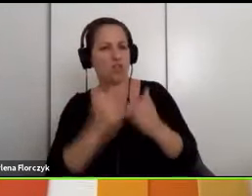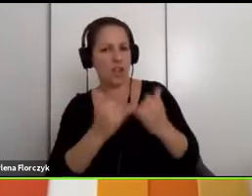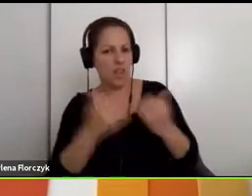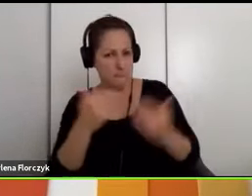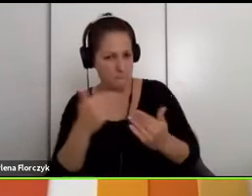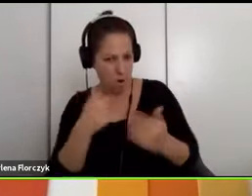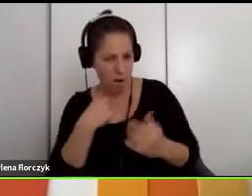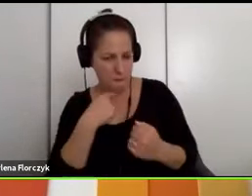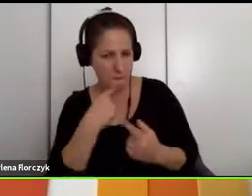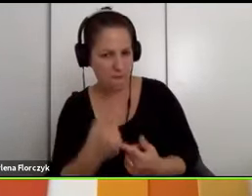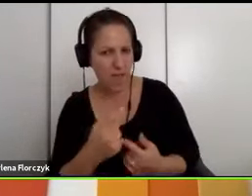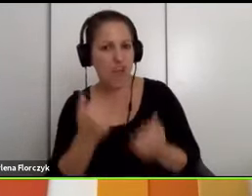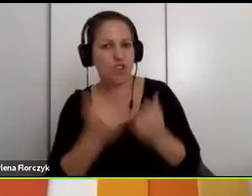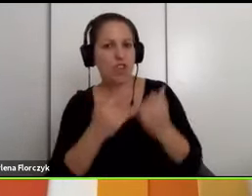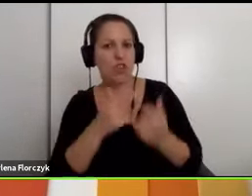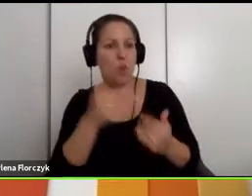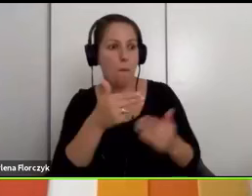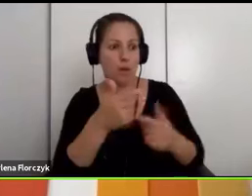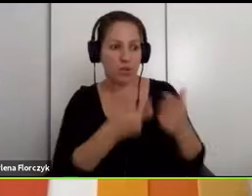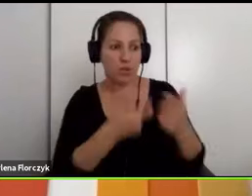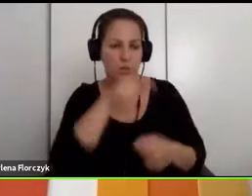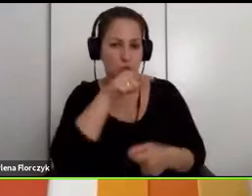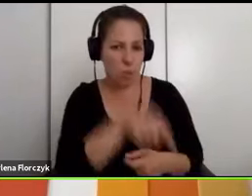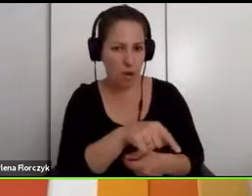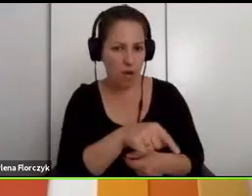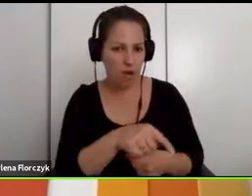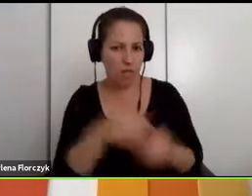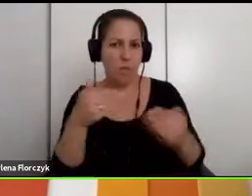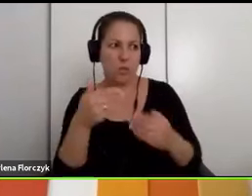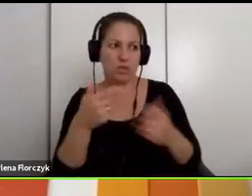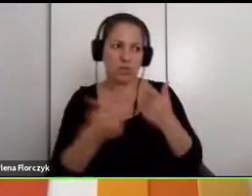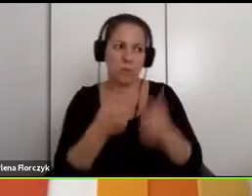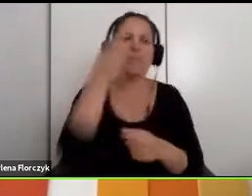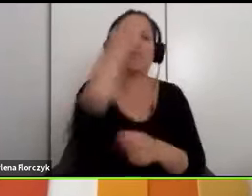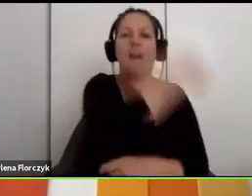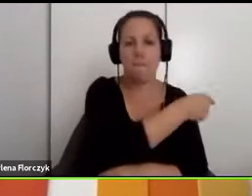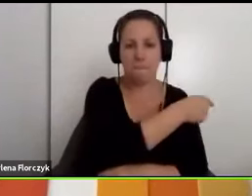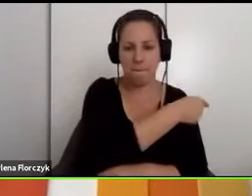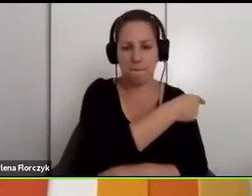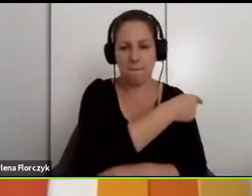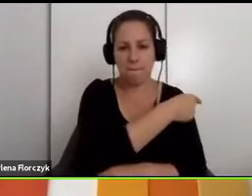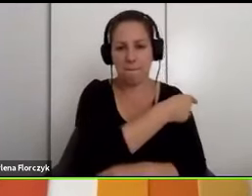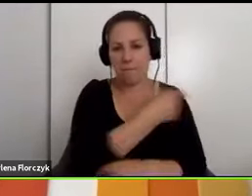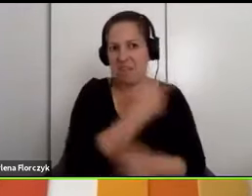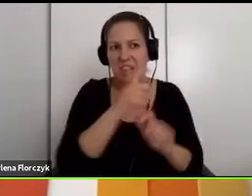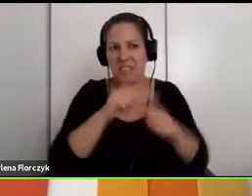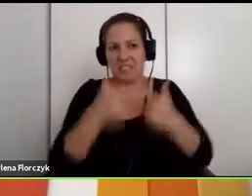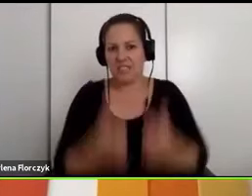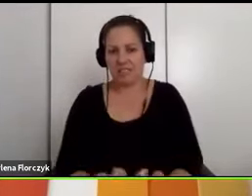powiedzieć, albo jeżeli mogę to zrobić tutaj, to może mogę to zrobić tam. I nic się nie stanie.